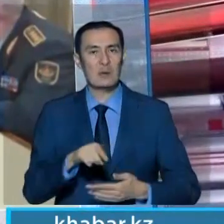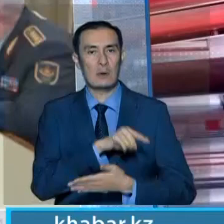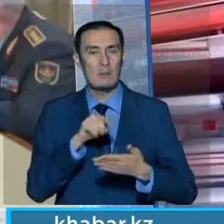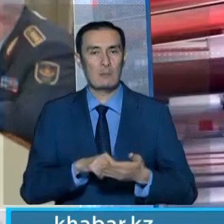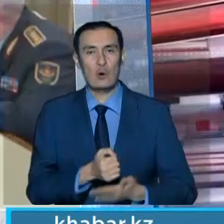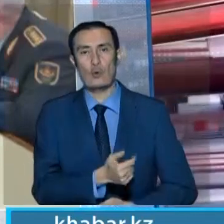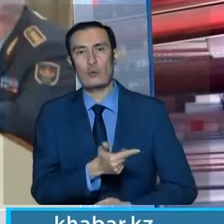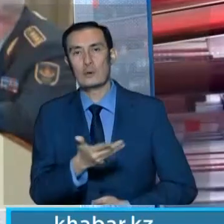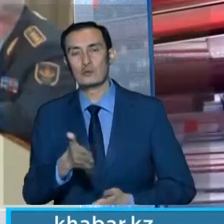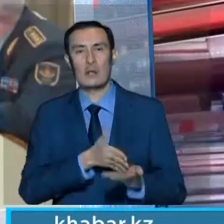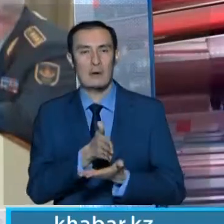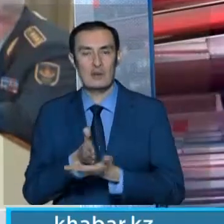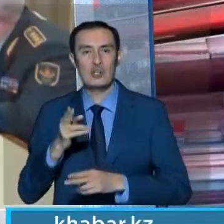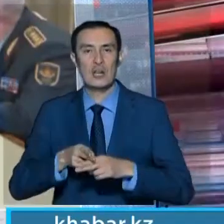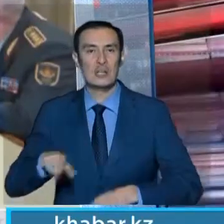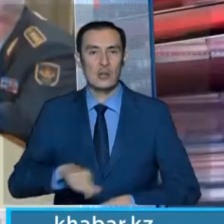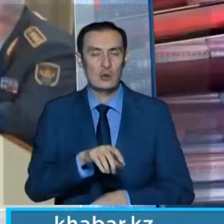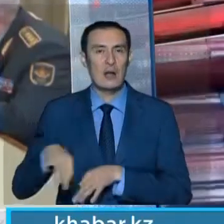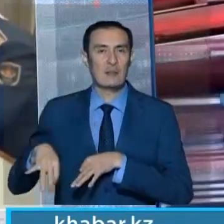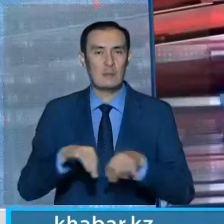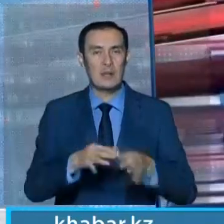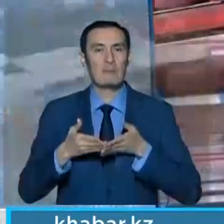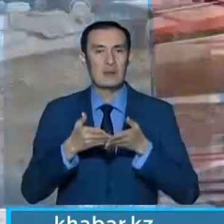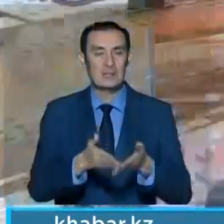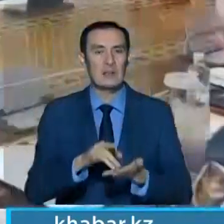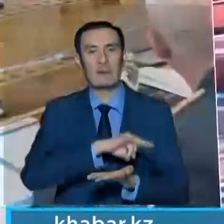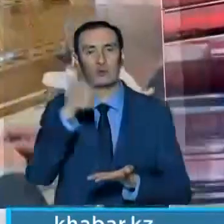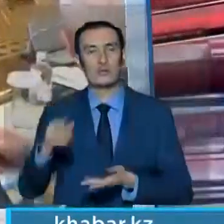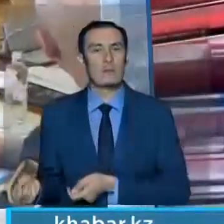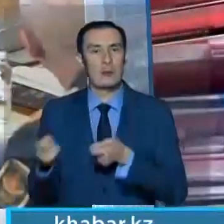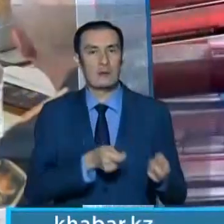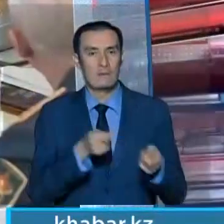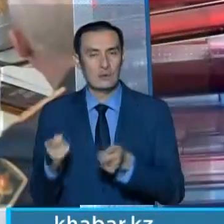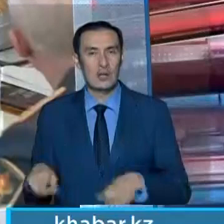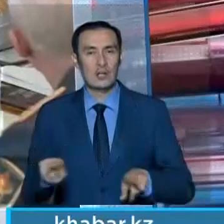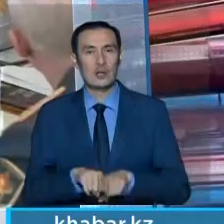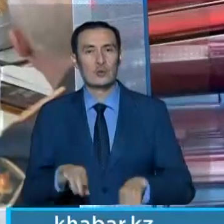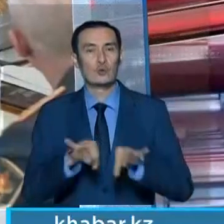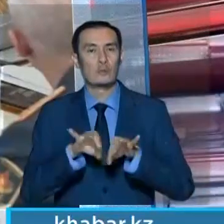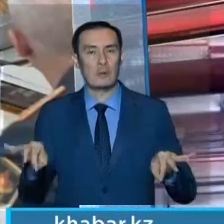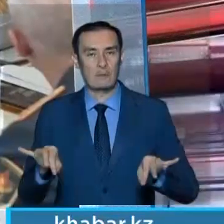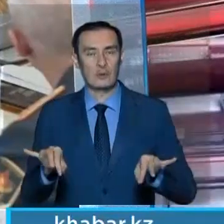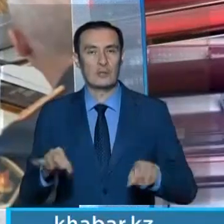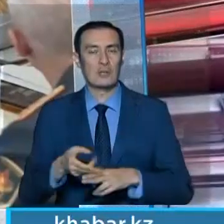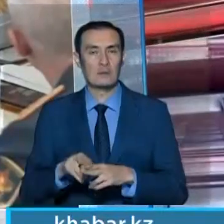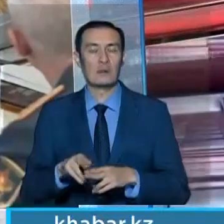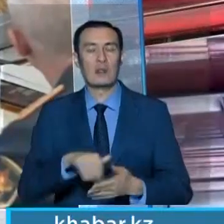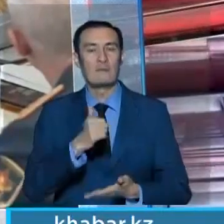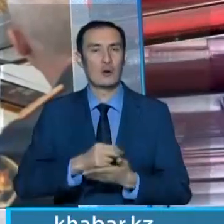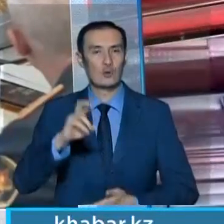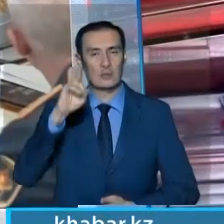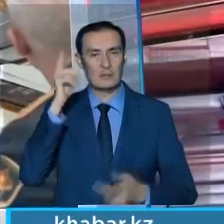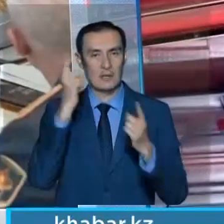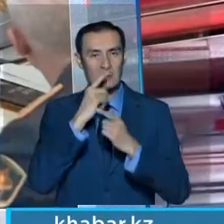комплексу направлений, включая железнодорожные, автомобильные, морские и воздушные перевозки, а также трубопроводный транспорт. Глава государства